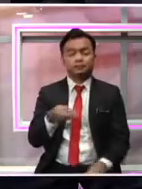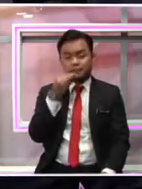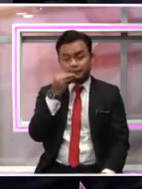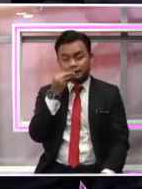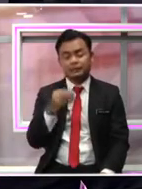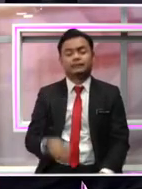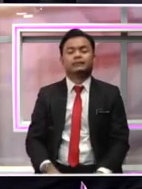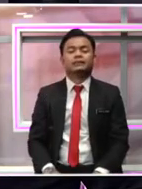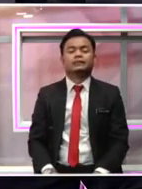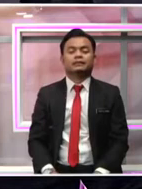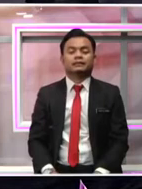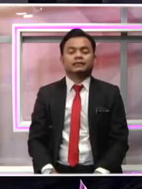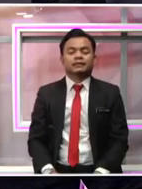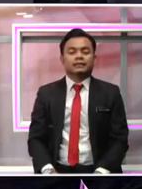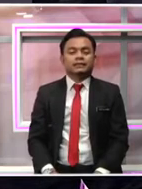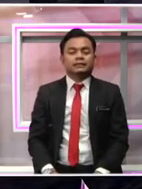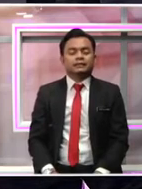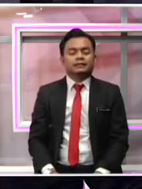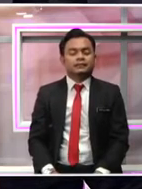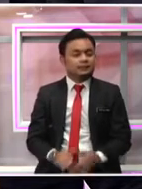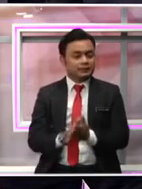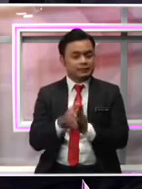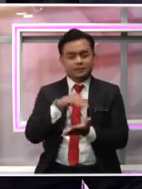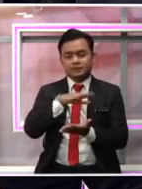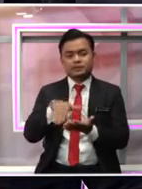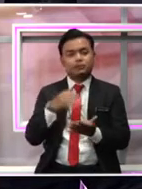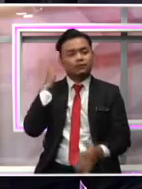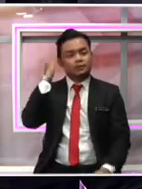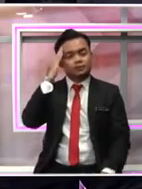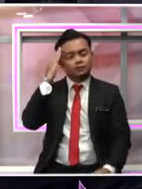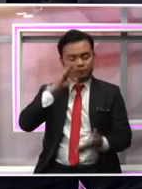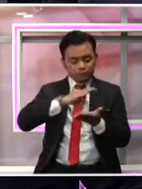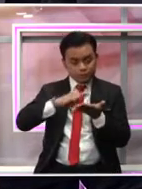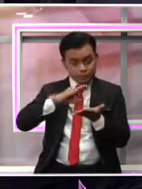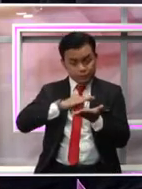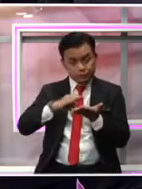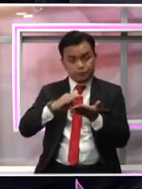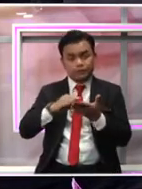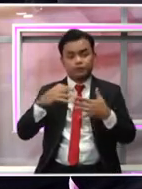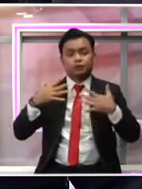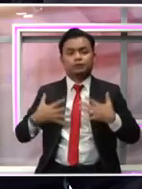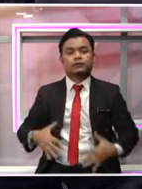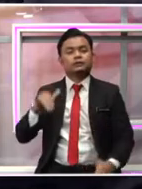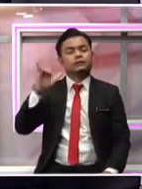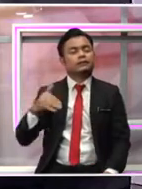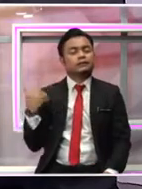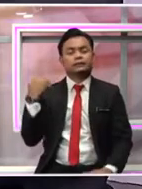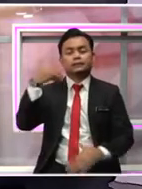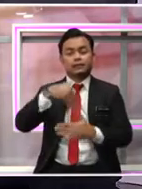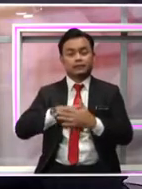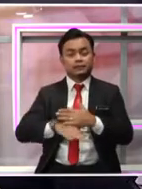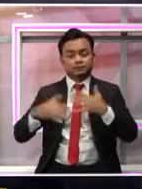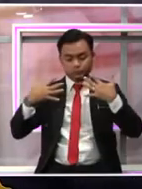pandai membaca Nisa dan anak-anak di rumah tahu fungsi-fungsi organ yang ada dalam tubuh